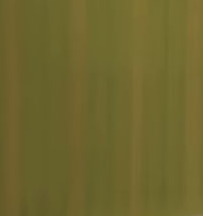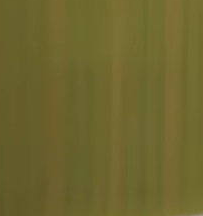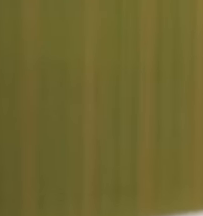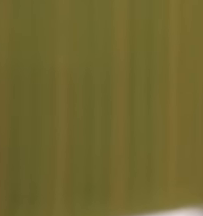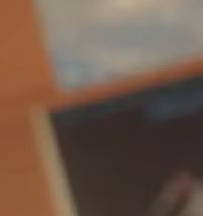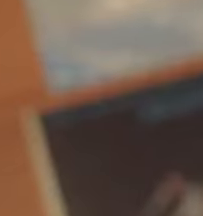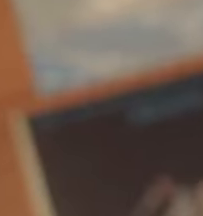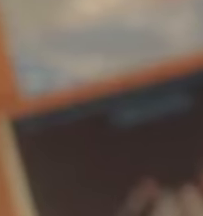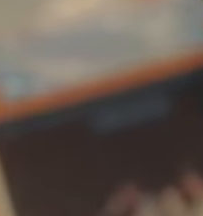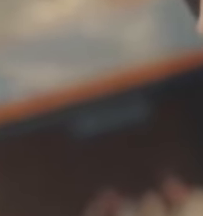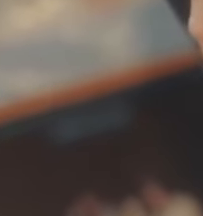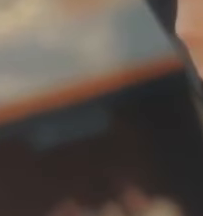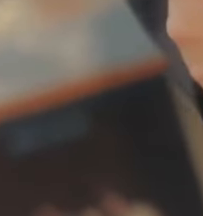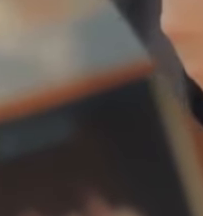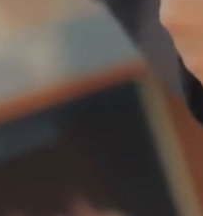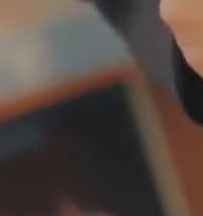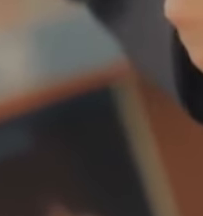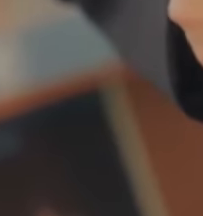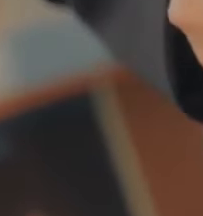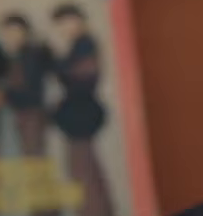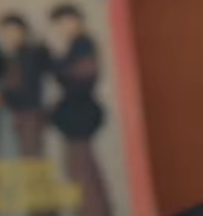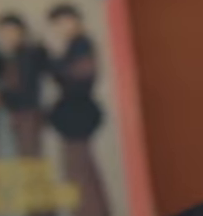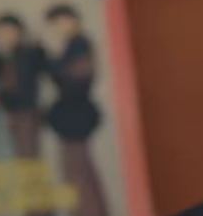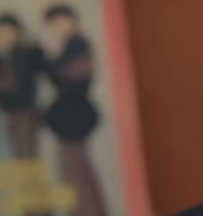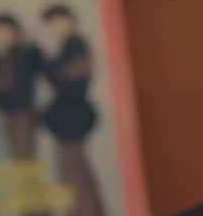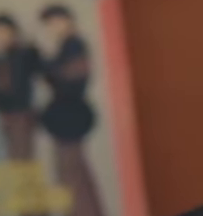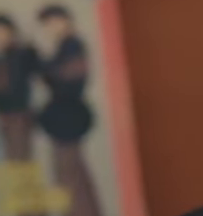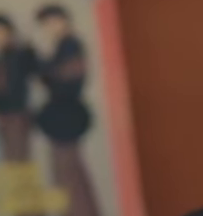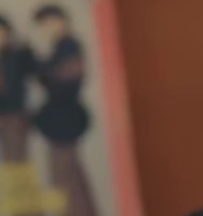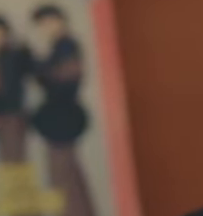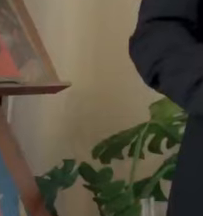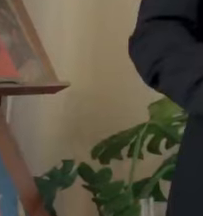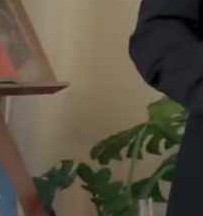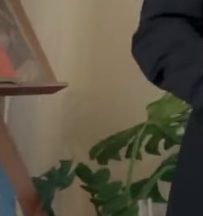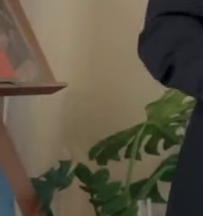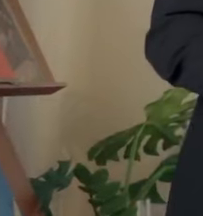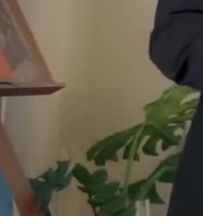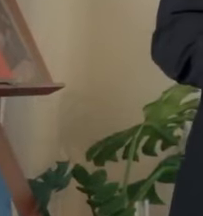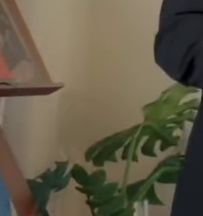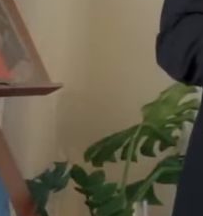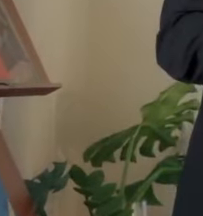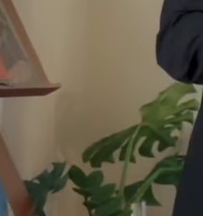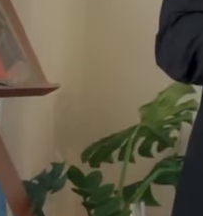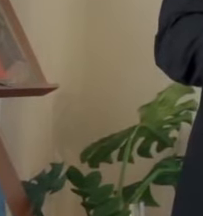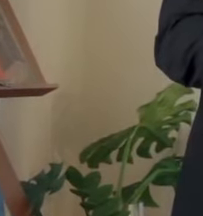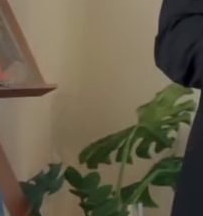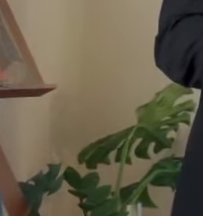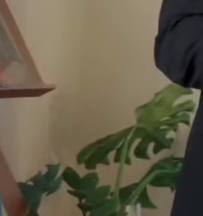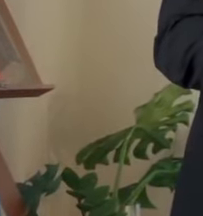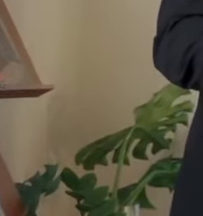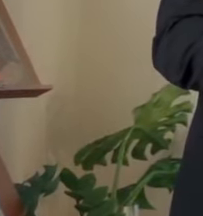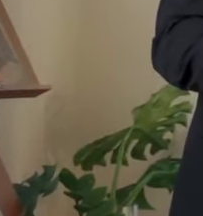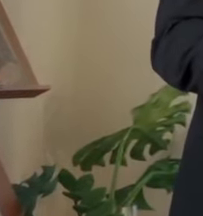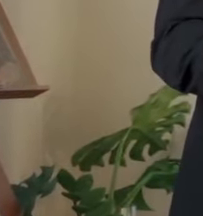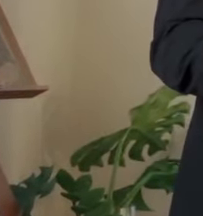ควบคุมคุณภาพเพื่อให้คุณได้ดื่มกาแฟสมุนไพรที่อร่อยไม่เหมือนใครเพราะคุณคือคนสำคัญเราจึงไม่หยุด